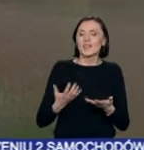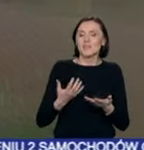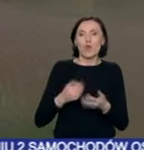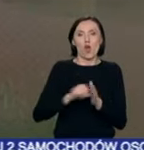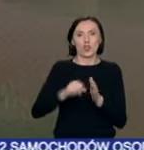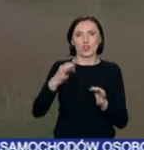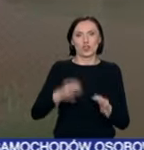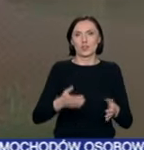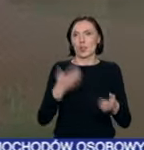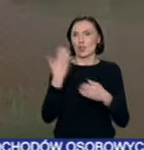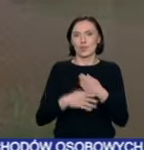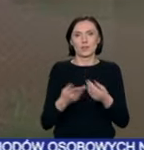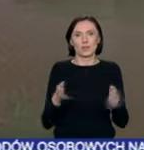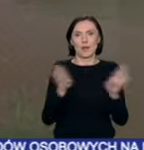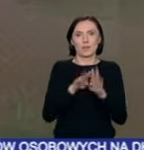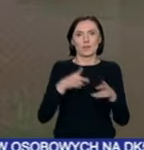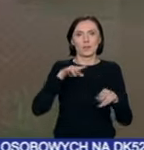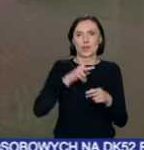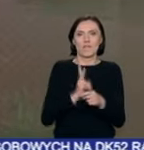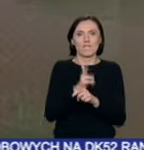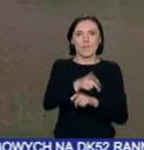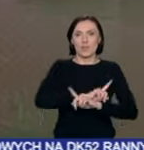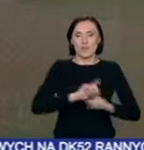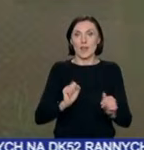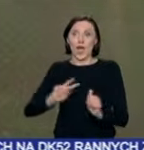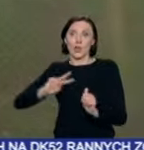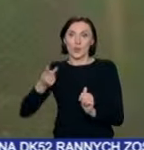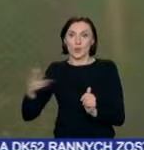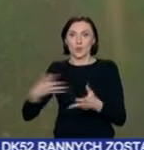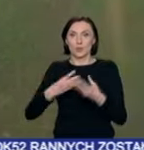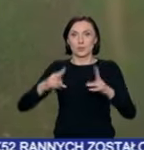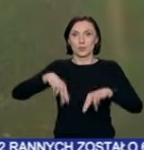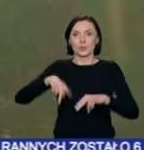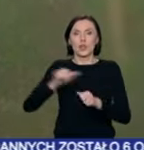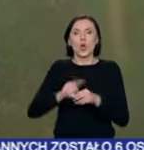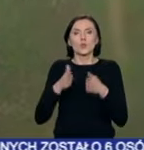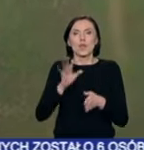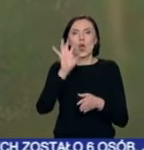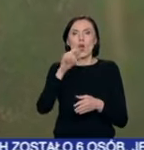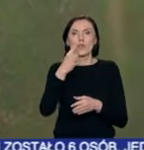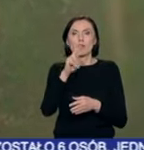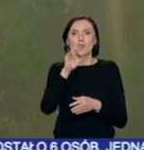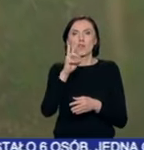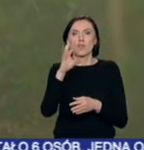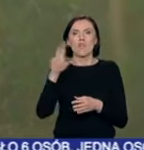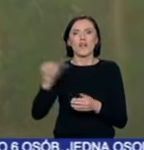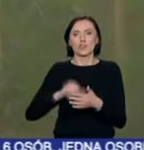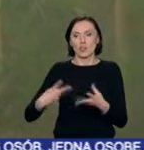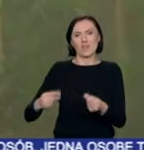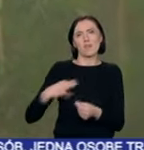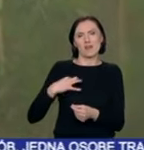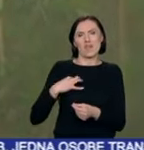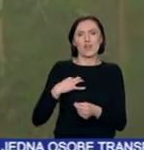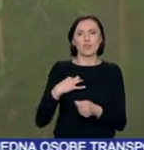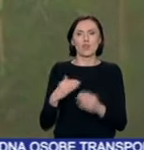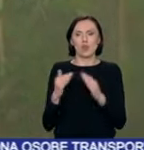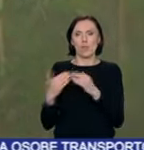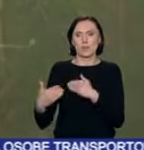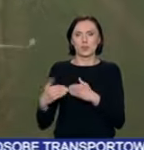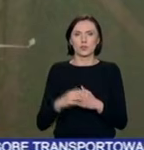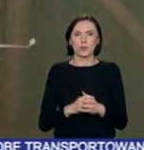użytkowania. Drugie zapadlisko pojawiło się na prywatnej działce w rejonie ulicy Odkrywkowej. Informacja wpłynęła do spółki restrukturyzacji kopalń